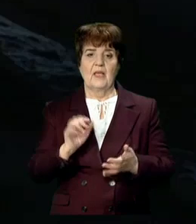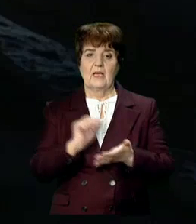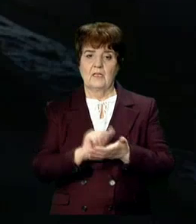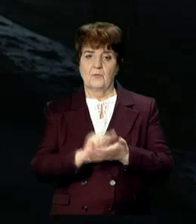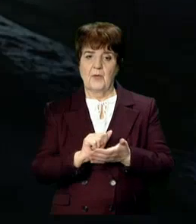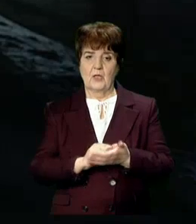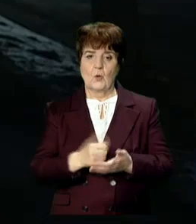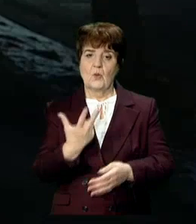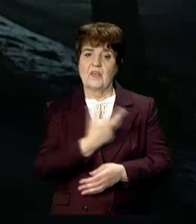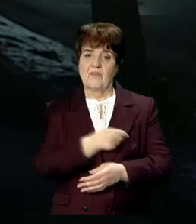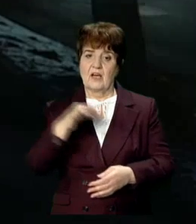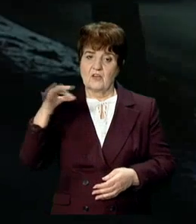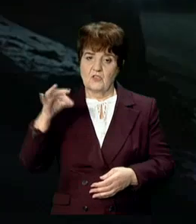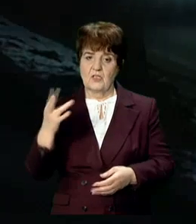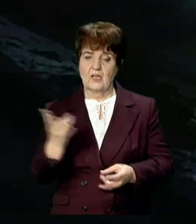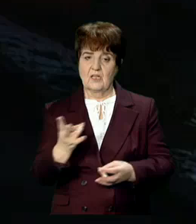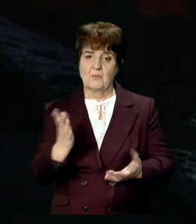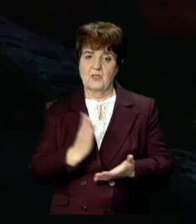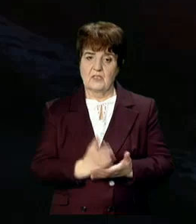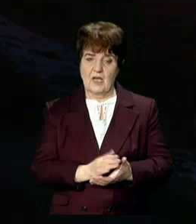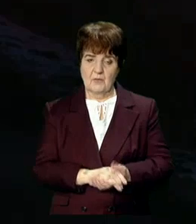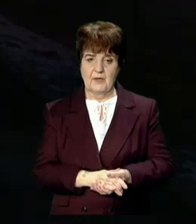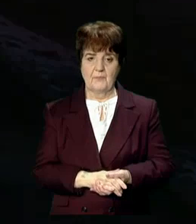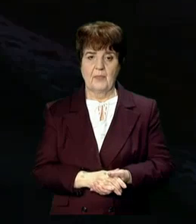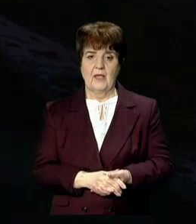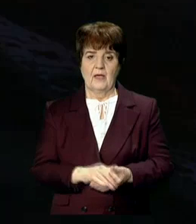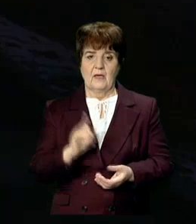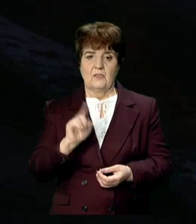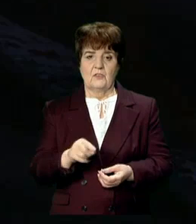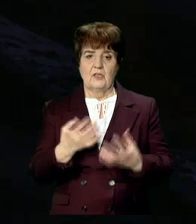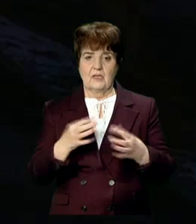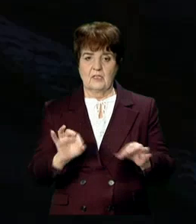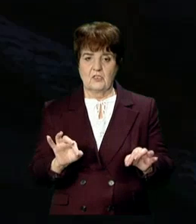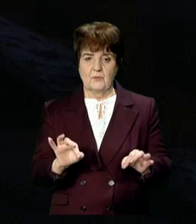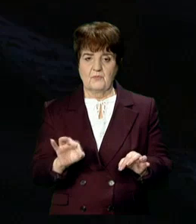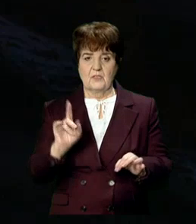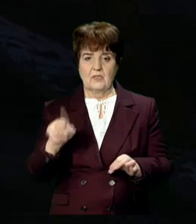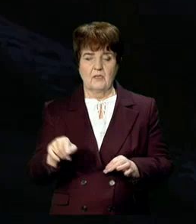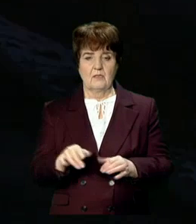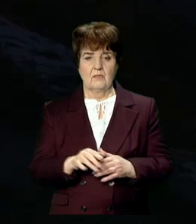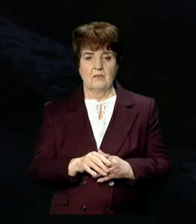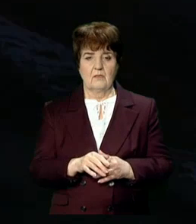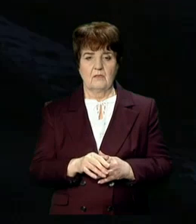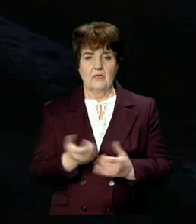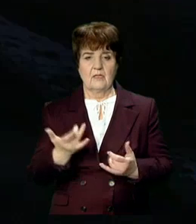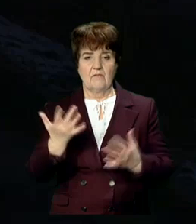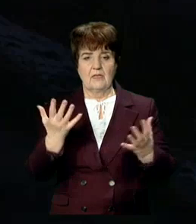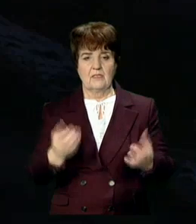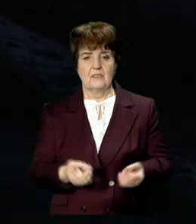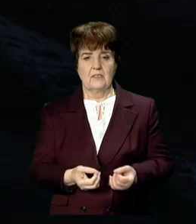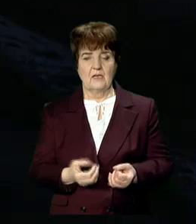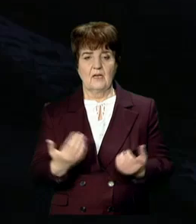Regula este valabilă și pentru magazinele de haine și parfumerie. Excepție fac cele alimentare, băncile și farmaciile.